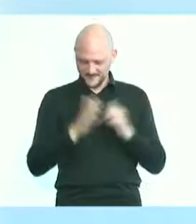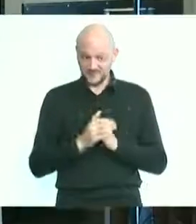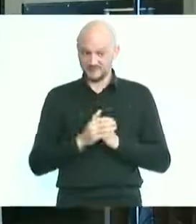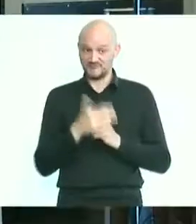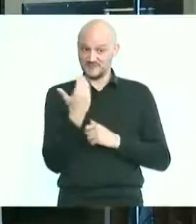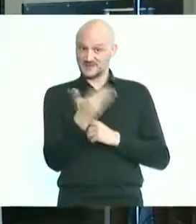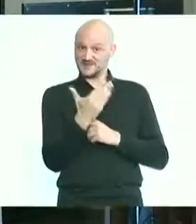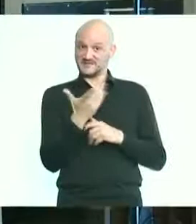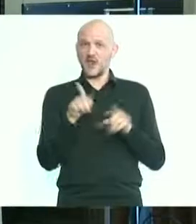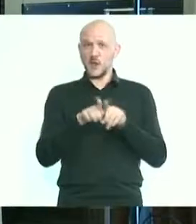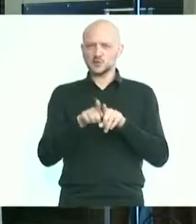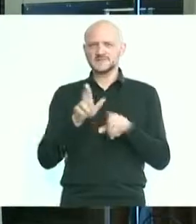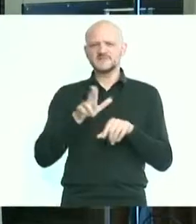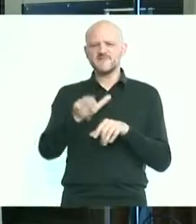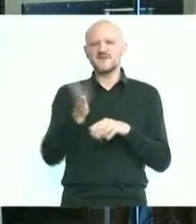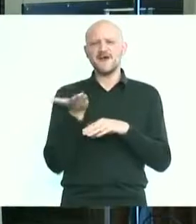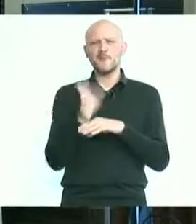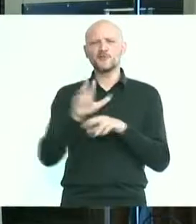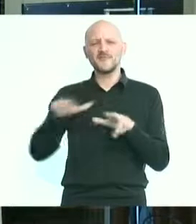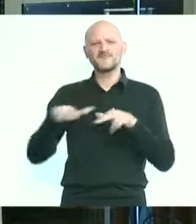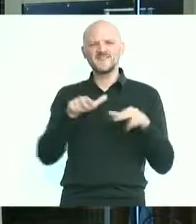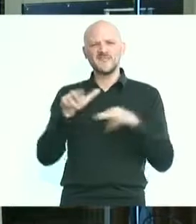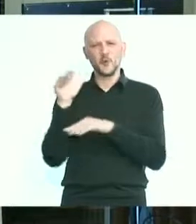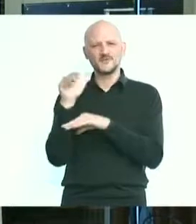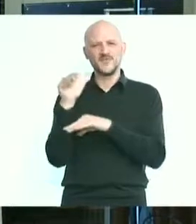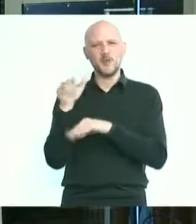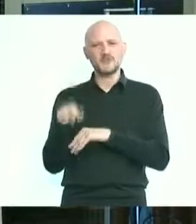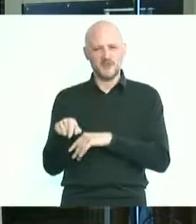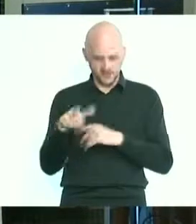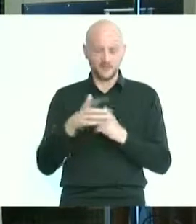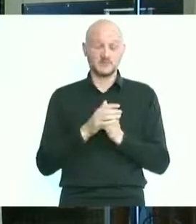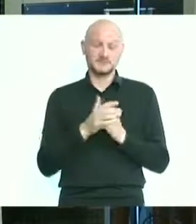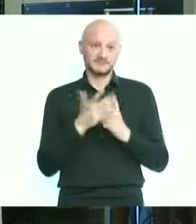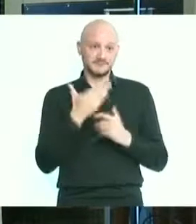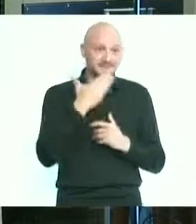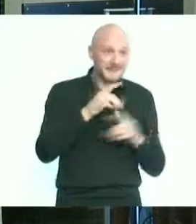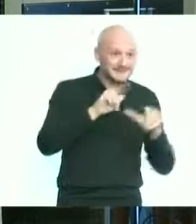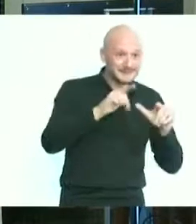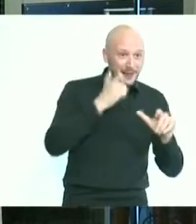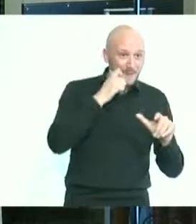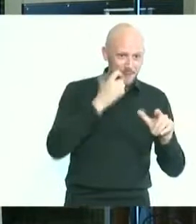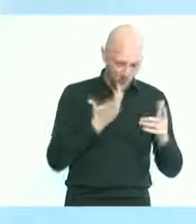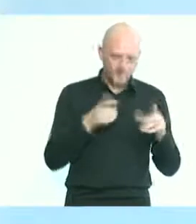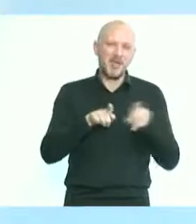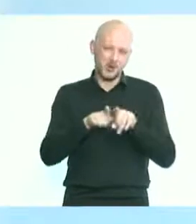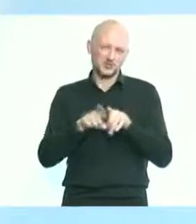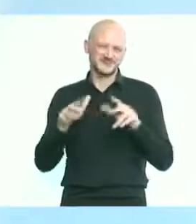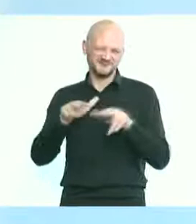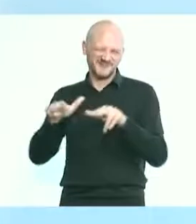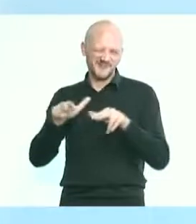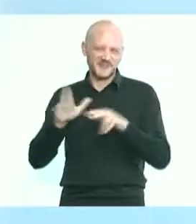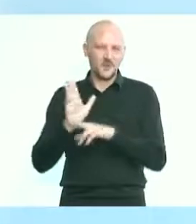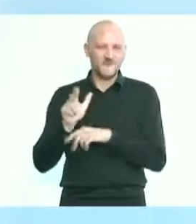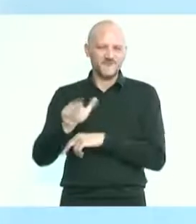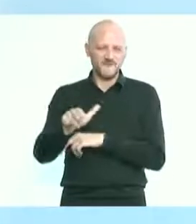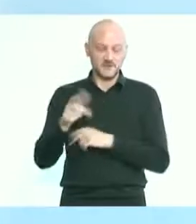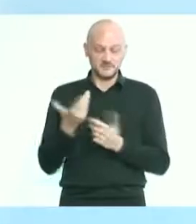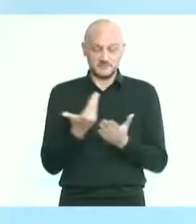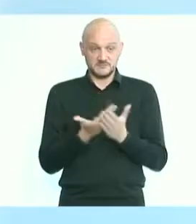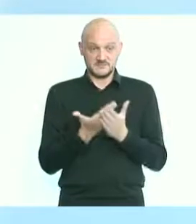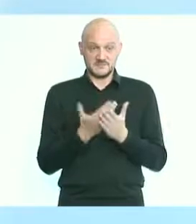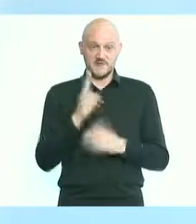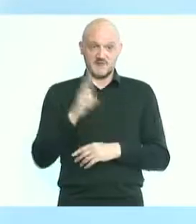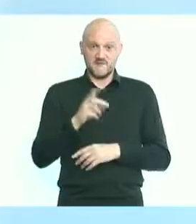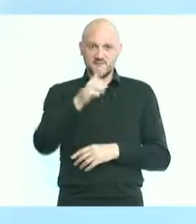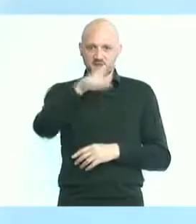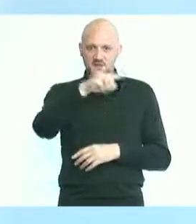des jeunes que je remercie d'être présents. Nous les verrons aussi en vidéo, mais ils pourront répondre aux questions, qui ont tiré beaucoup de cette expérience très